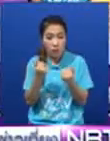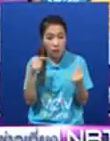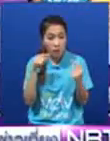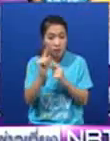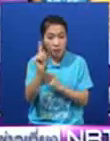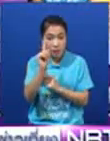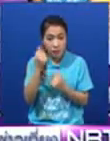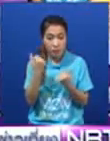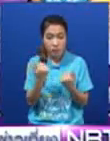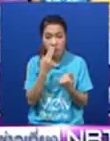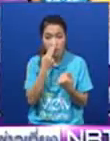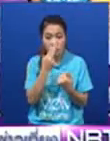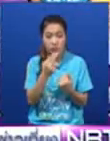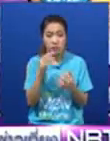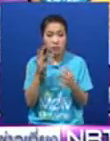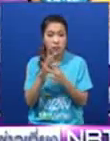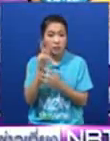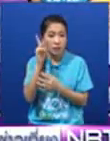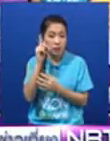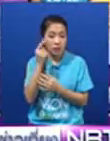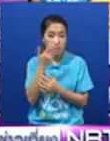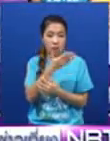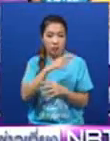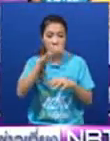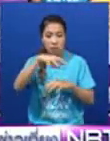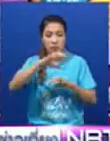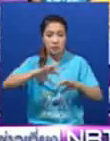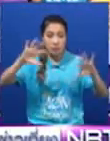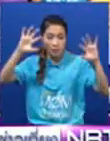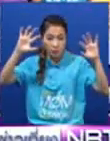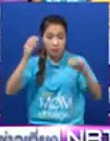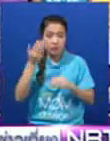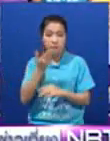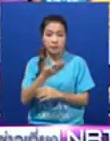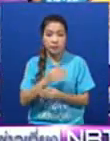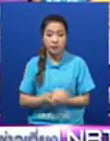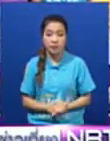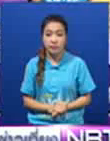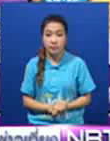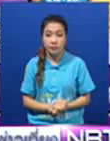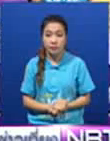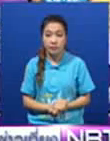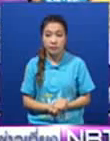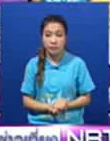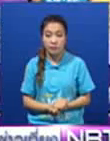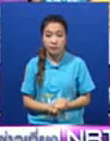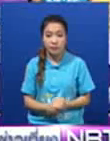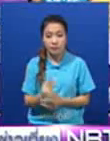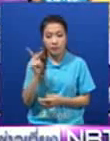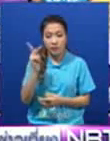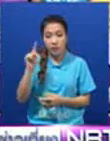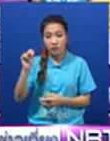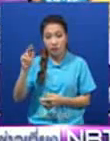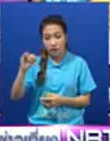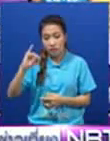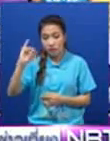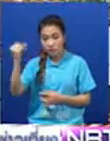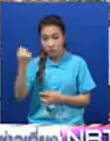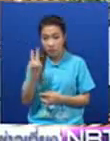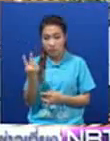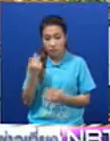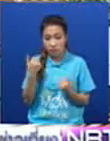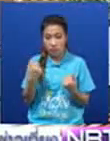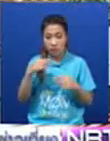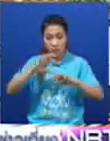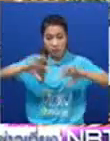คะคุณปวีณาฟักทองรายงานสดจากทำเนียบรัฐบาลค่ะเชิญค่ะคุณปวีณาค่ะ คุณกลองแก้วคุณจันทิมาค่ะซึ่งขณะนี้รัฐบา